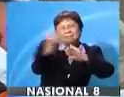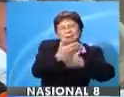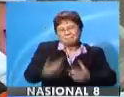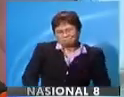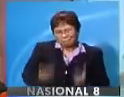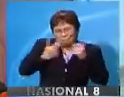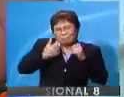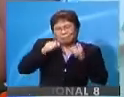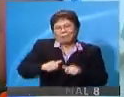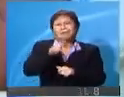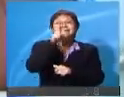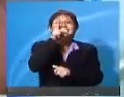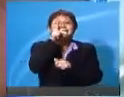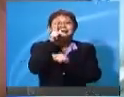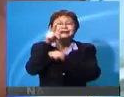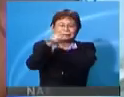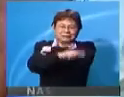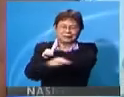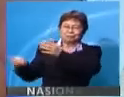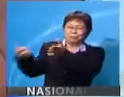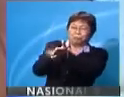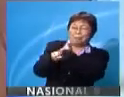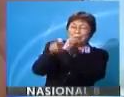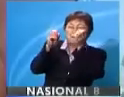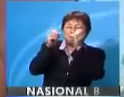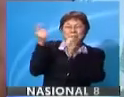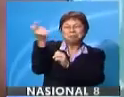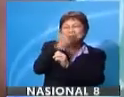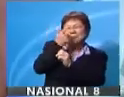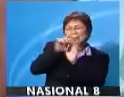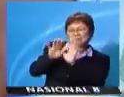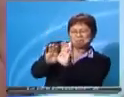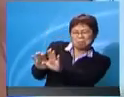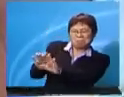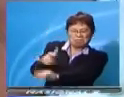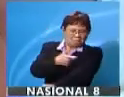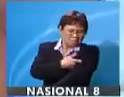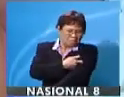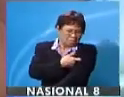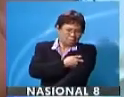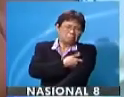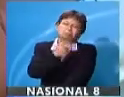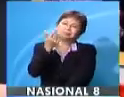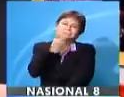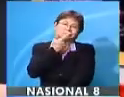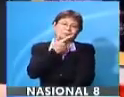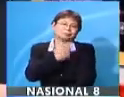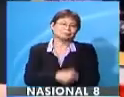nyawa. Kedah negeri tertinggi yang mencatat kes menolak vaksinasi.